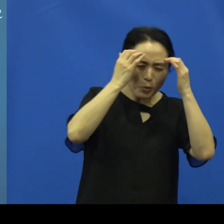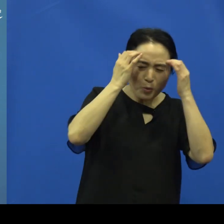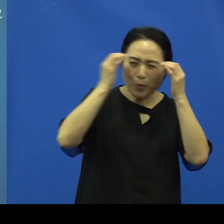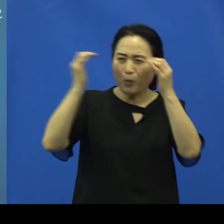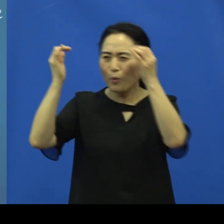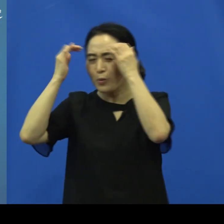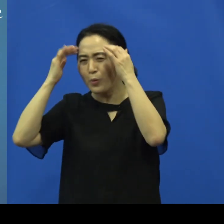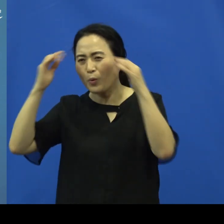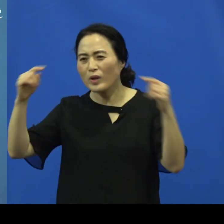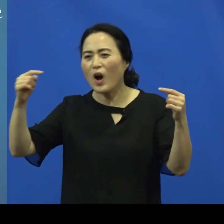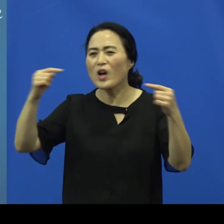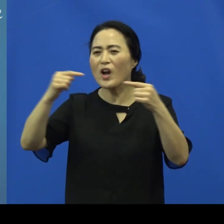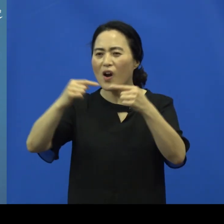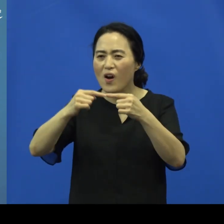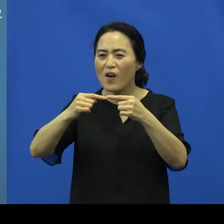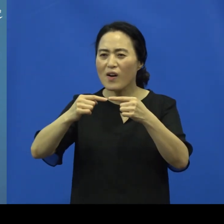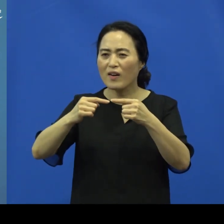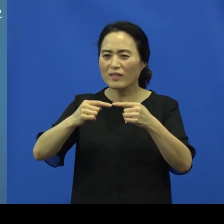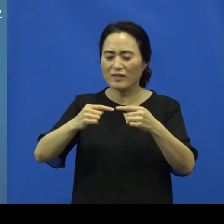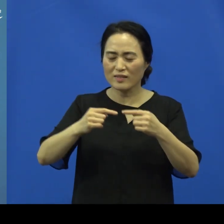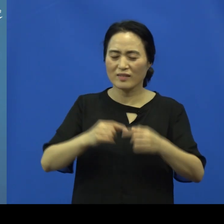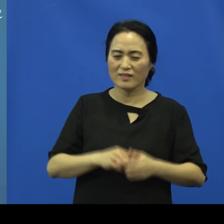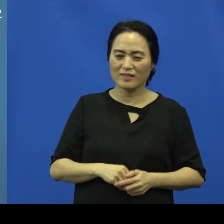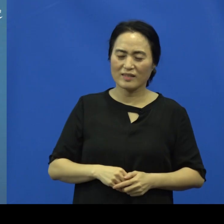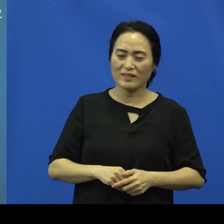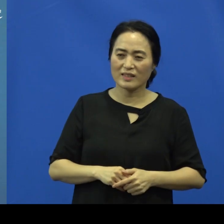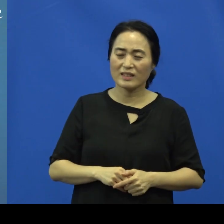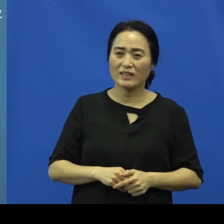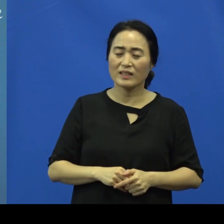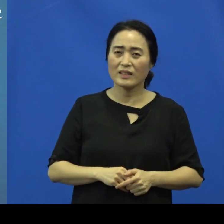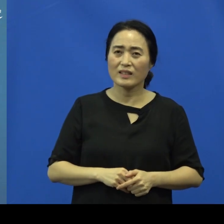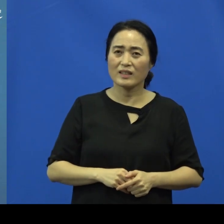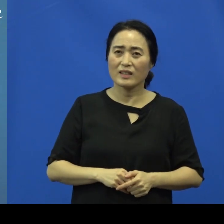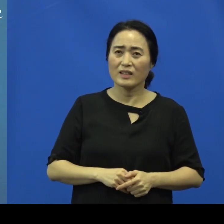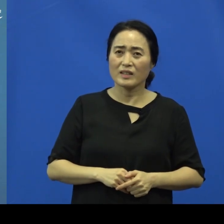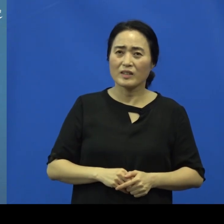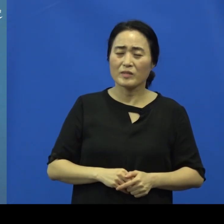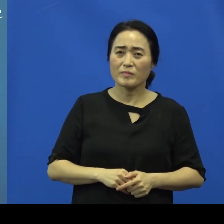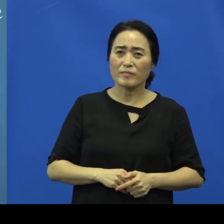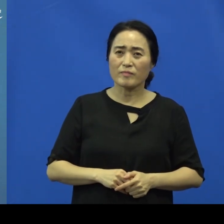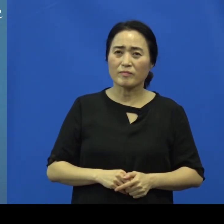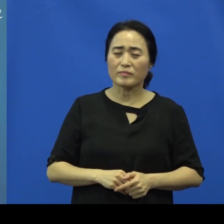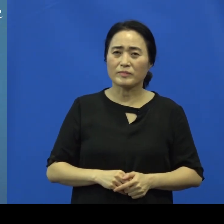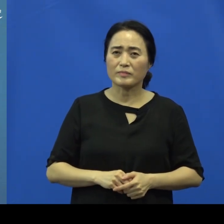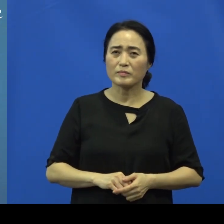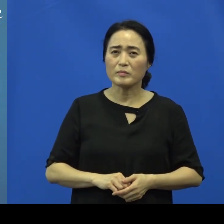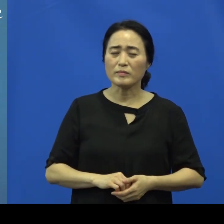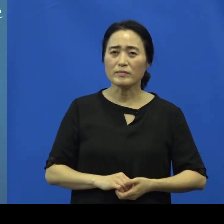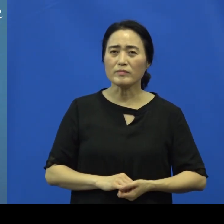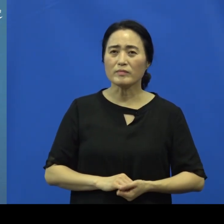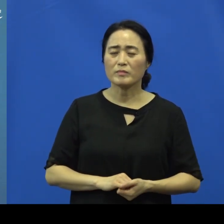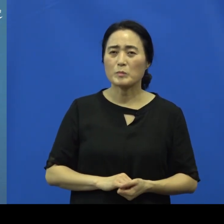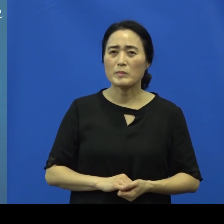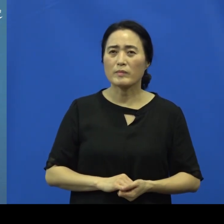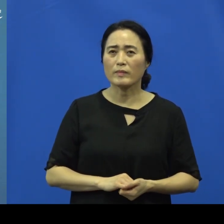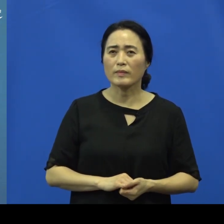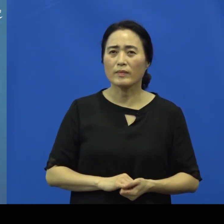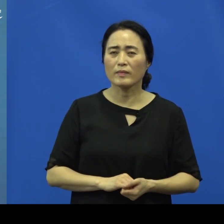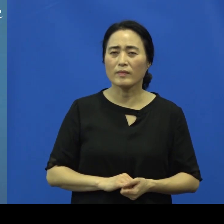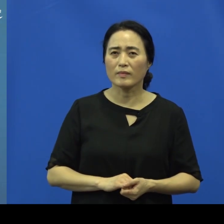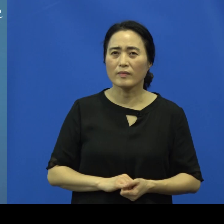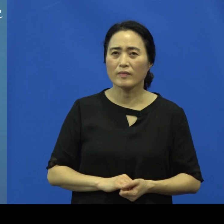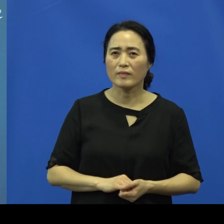돼요. 포기할 수 없는 거죠. 긍휼은 또 다른 긍휼을 만나면서 그 고통의 깊은 안으로 들어가 그